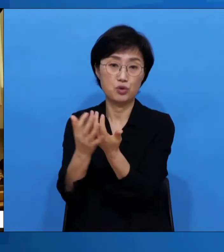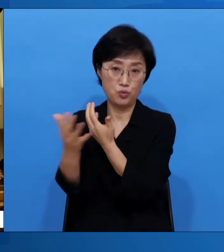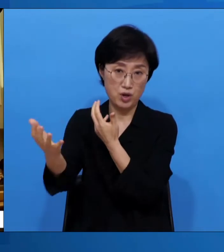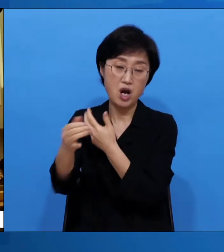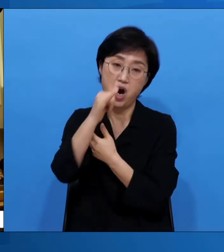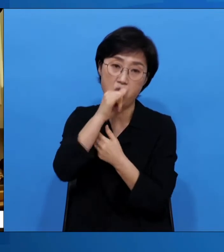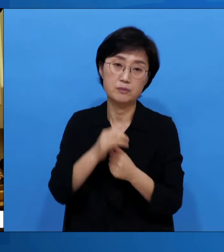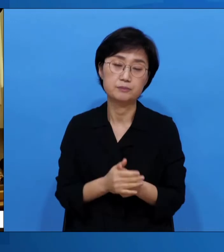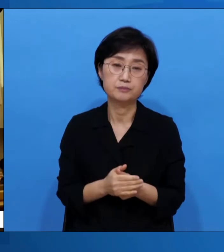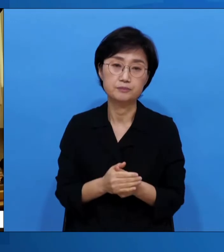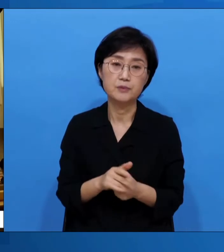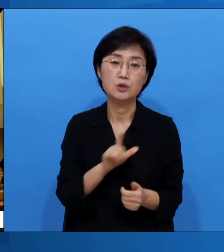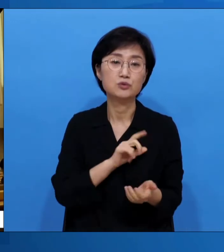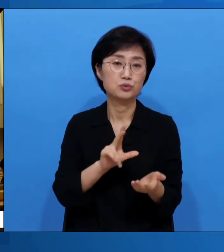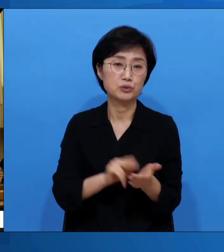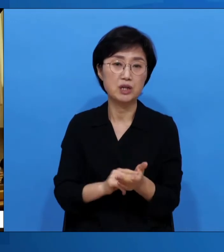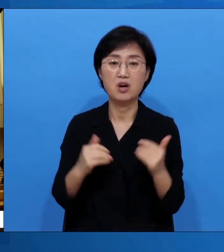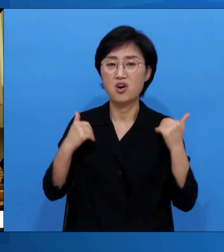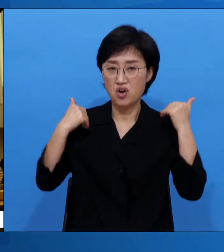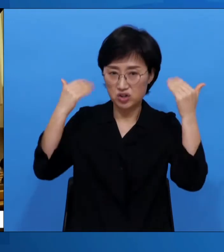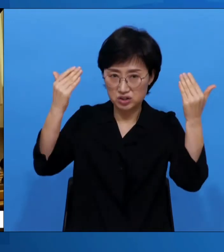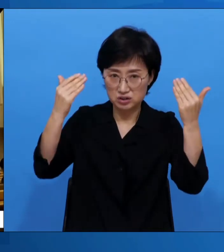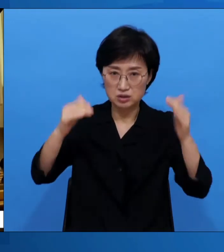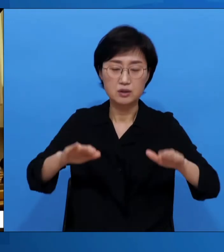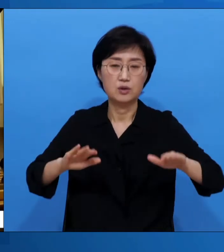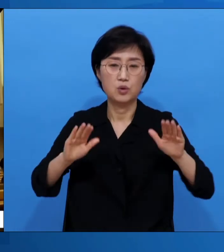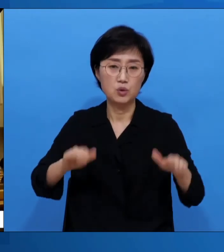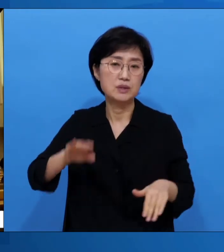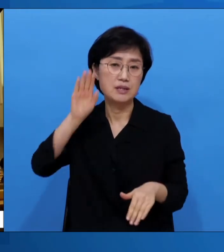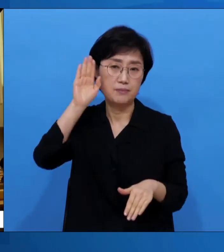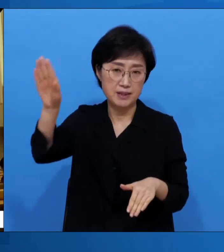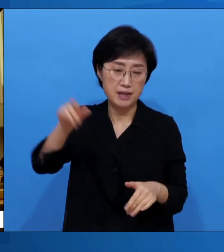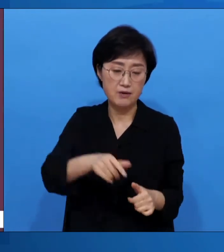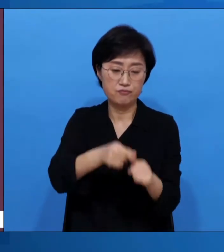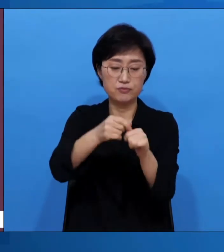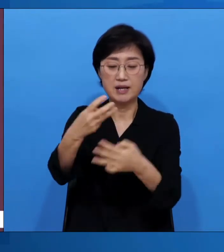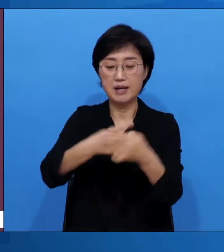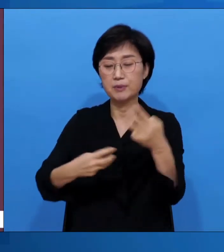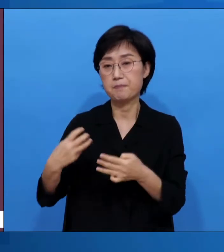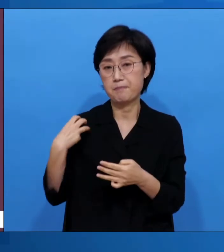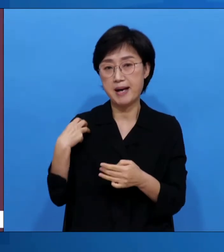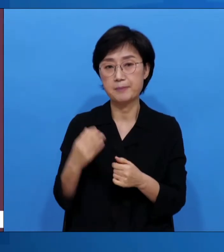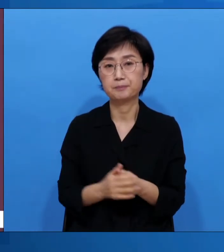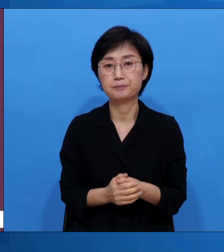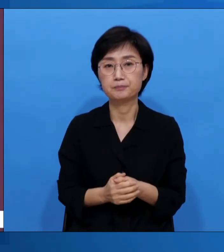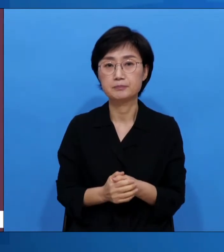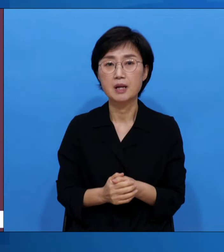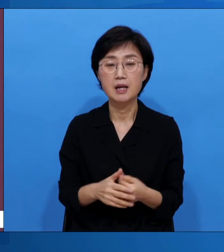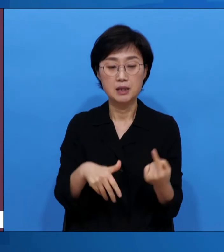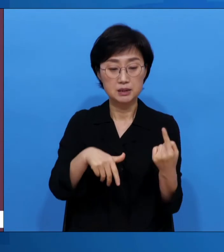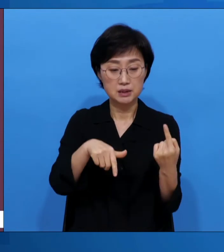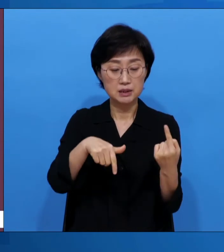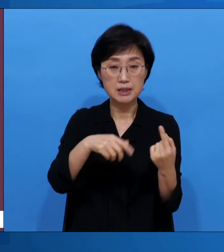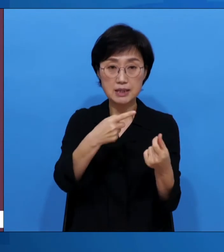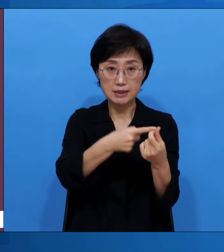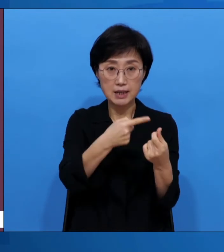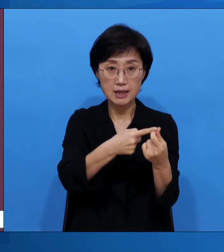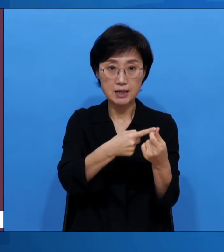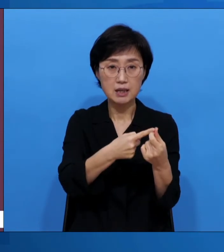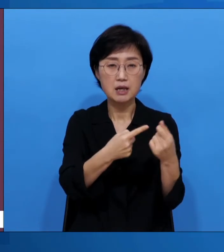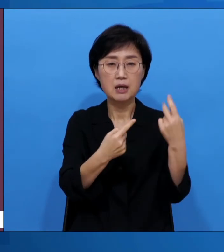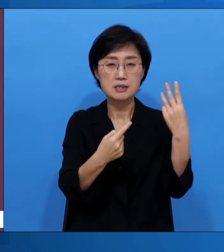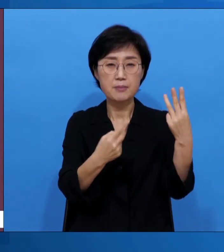기성세대, 오늘 미래를 살리는 랩넌트란 주제로 열리는 이번 대회는 랩넌트 대회 1강이 29일 오전